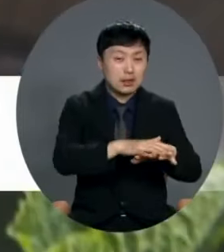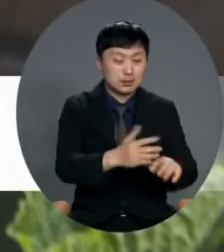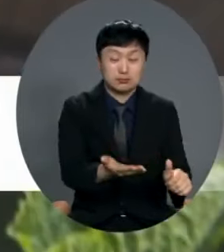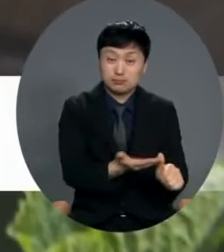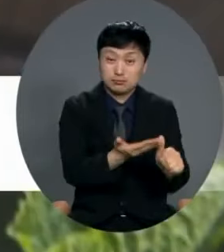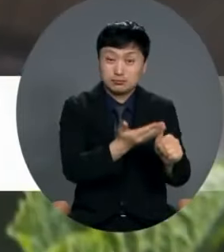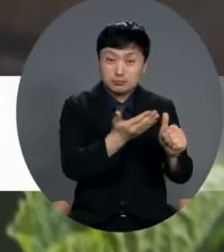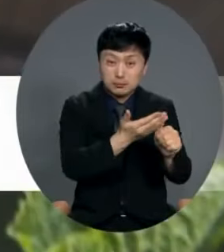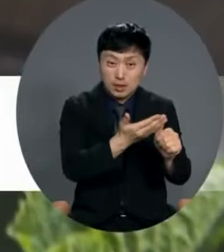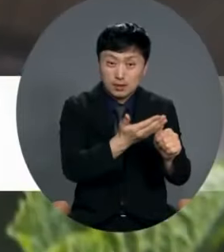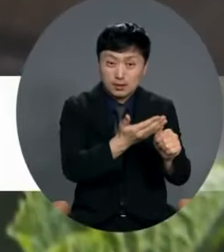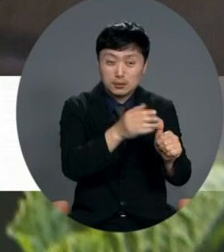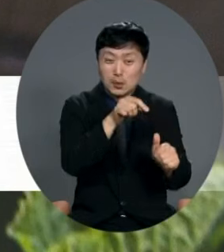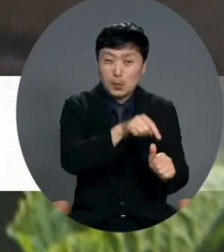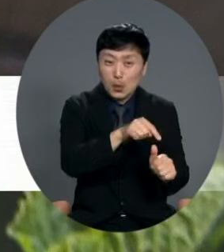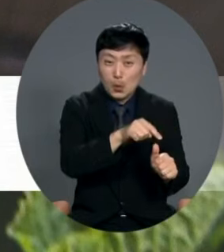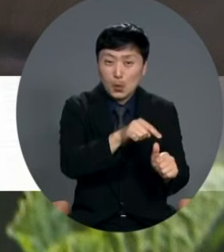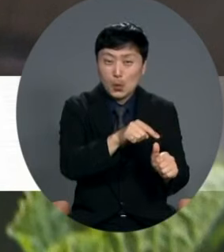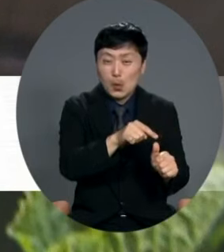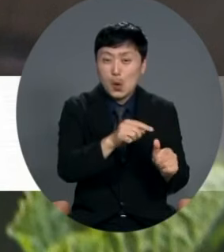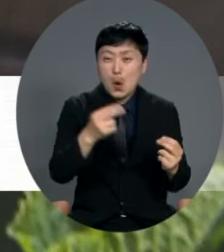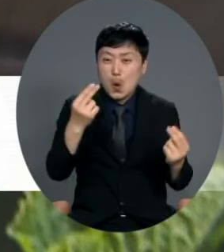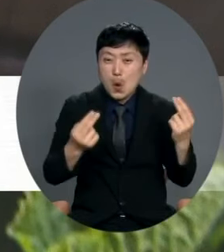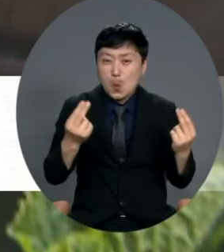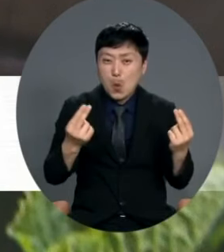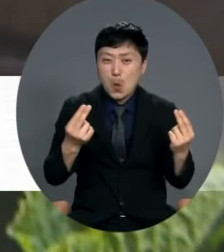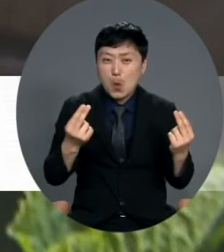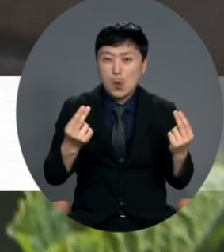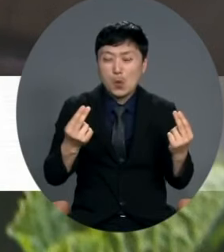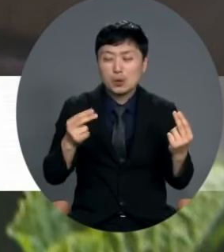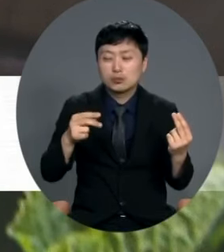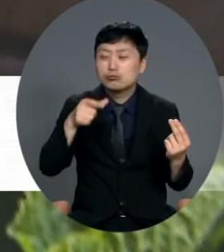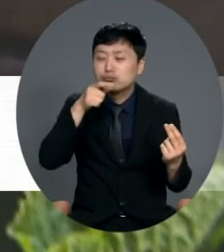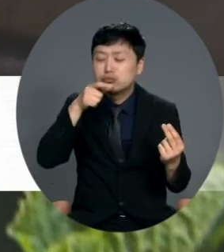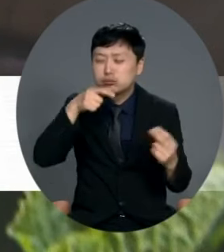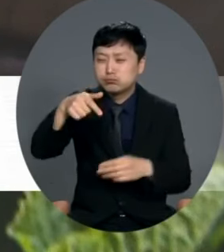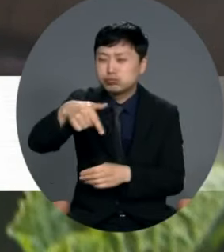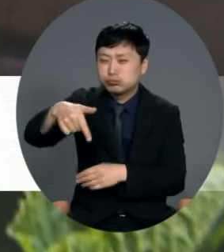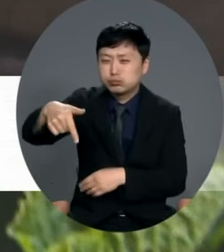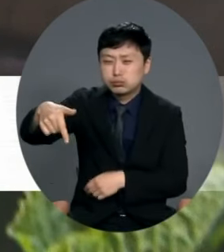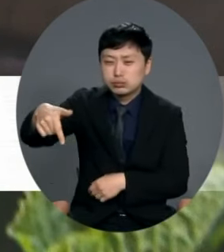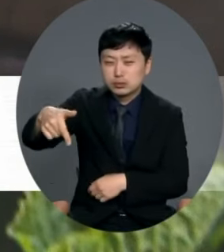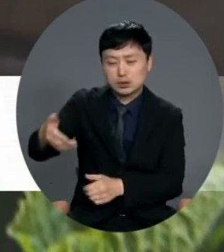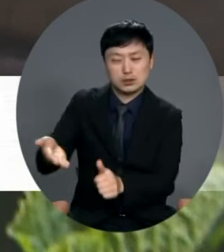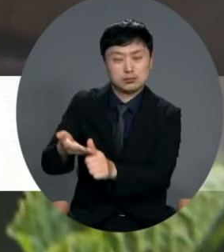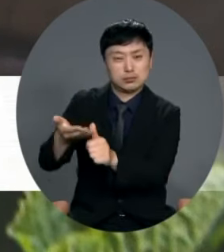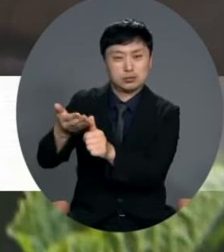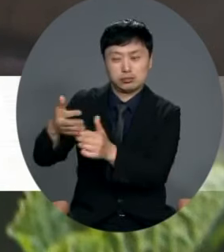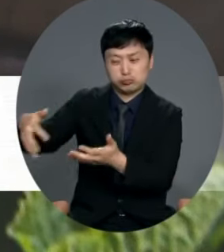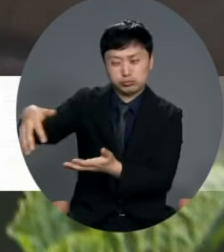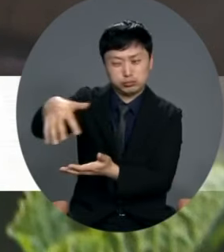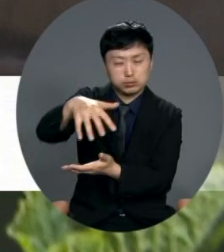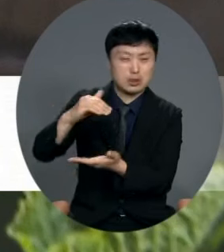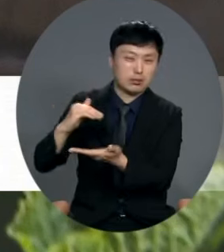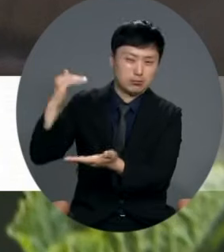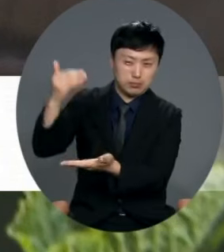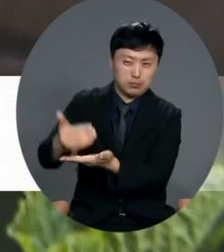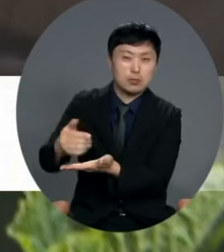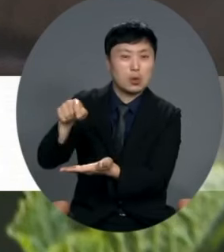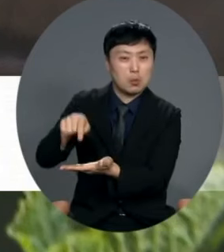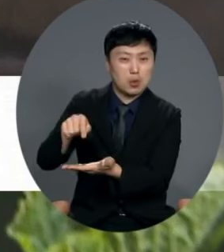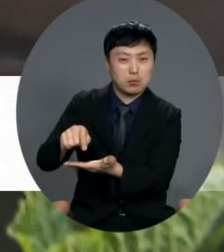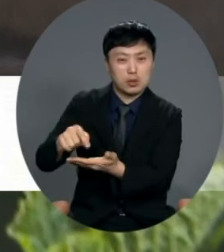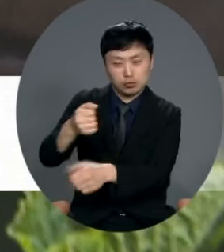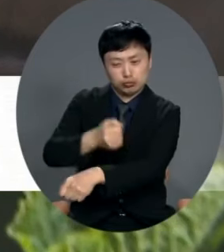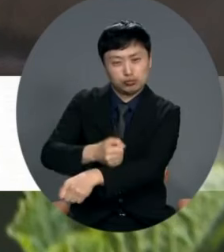재배 방식인 토경 재배가 아니라 유기물을 이용한 수경 재배를 한 농가에서는 오히려 생산량이 늘었다고 하는데요.